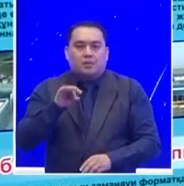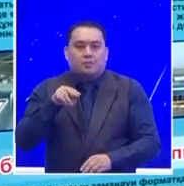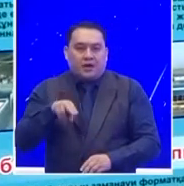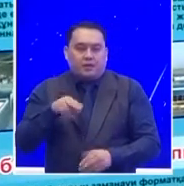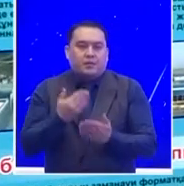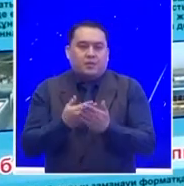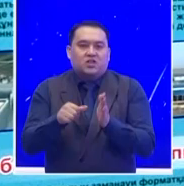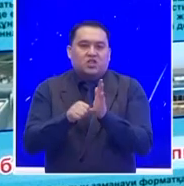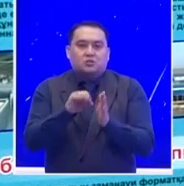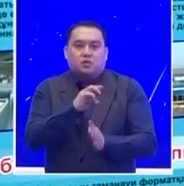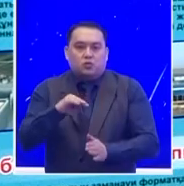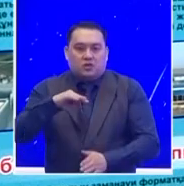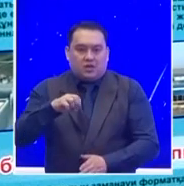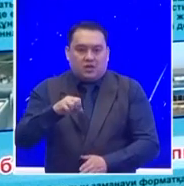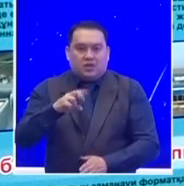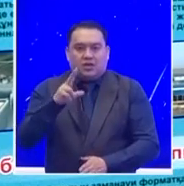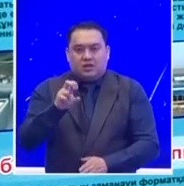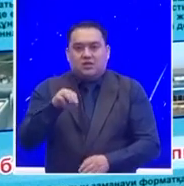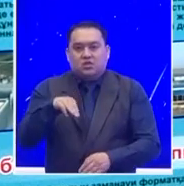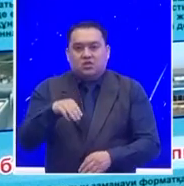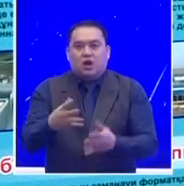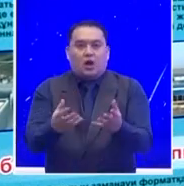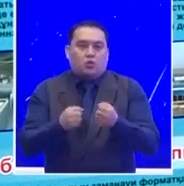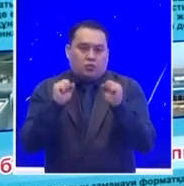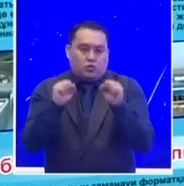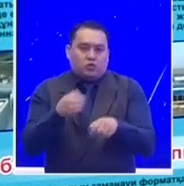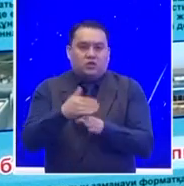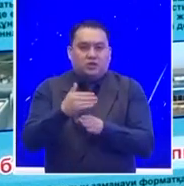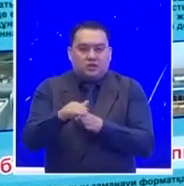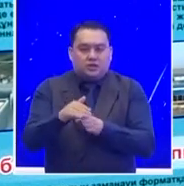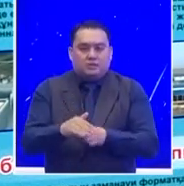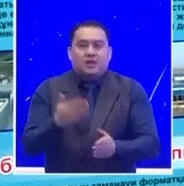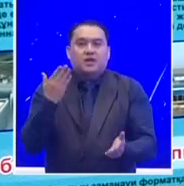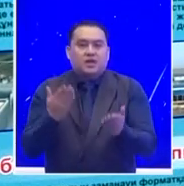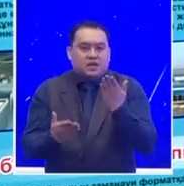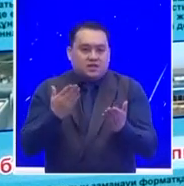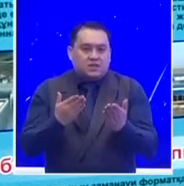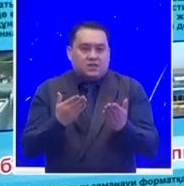это 6 миллионов 300. Это максимальная сумма кредита. Если